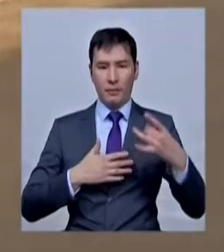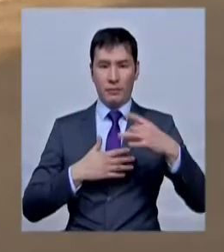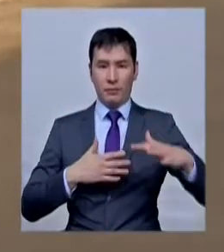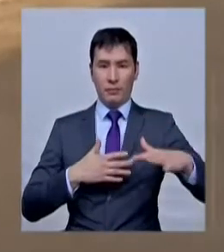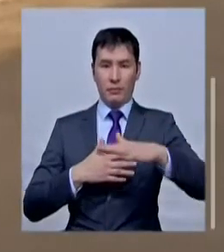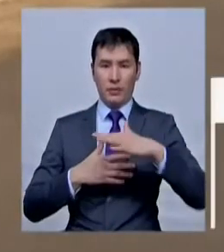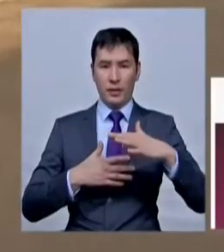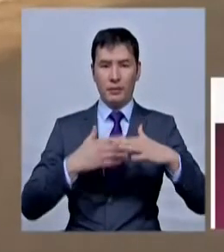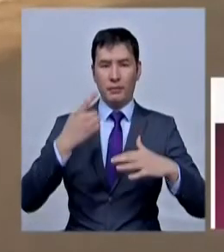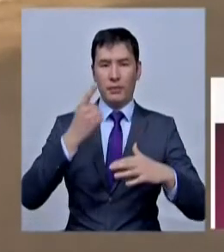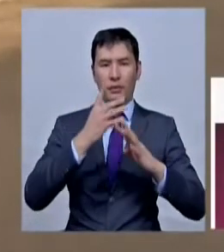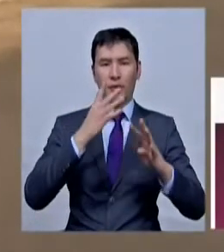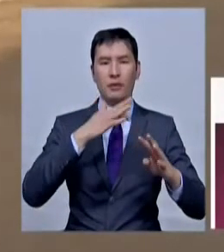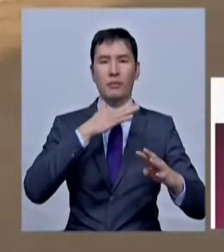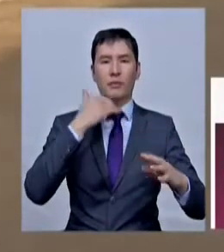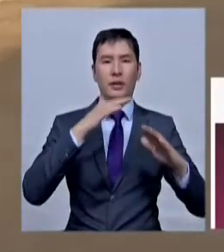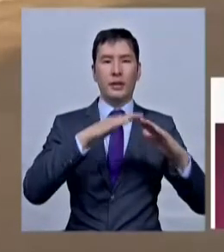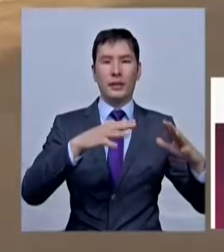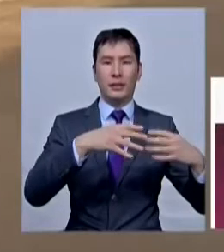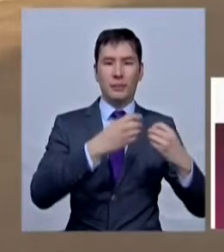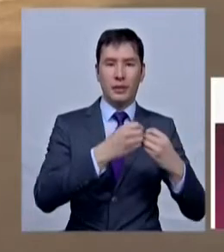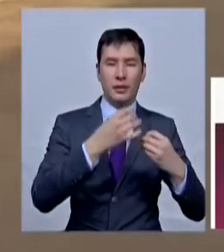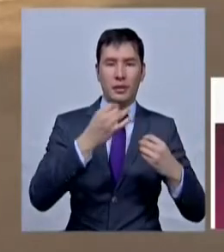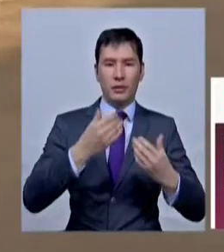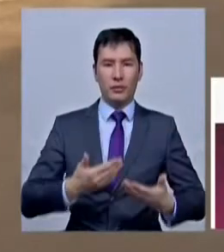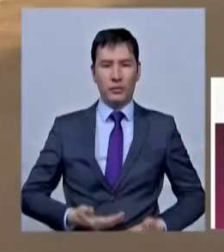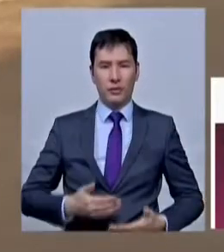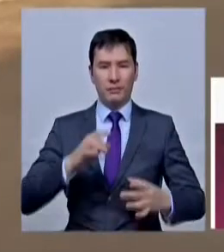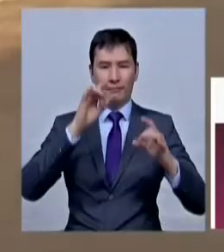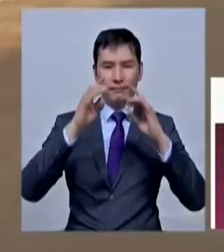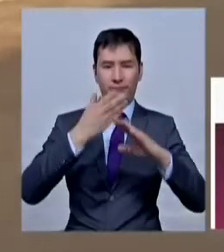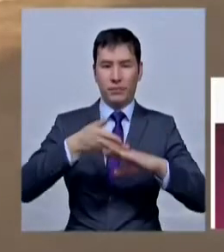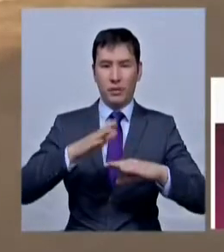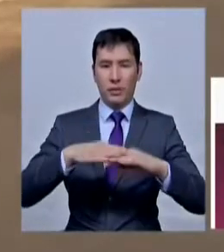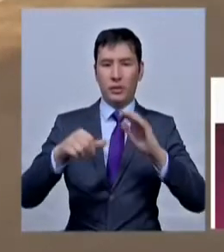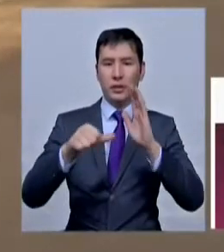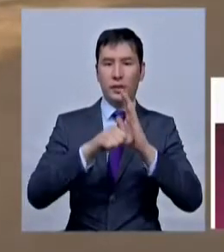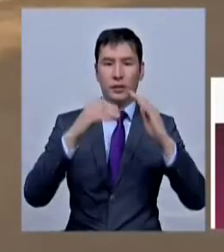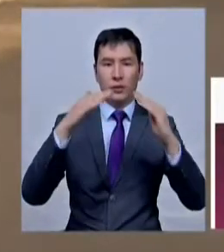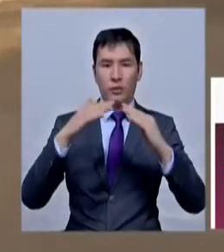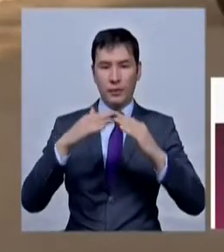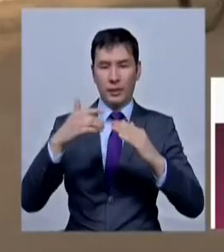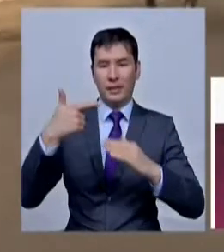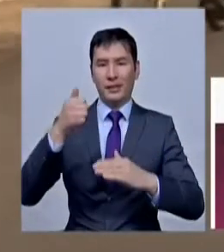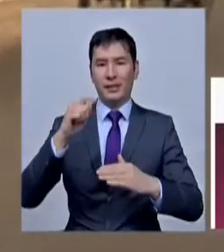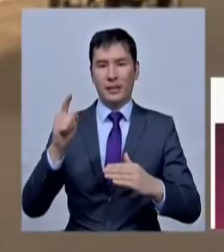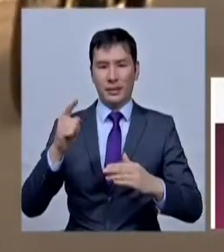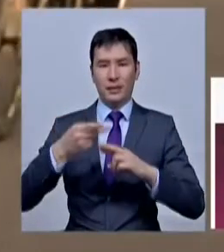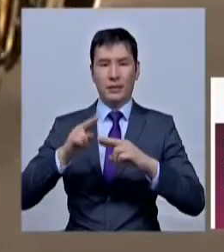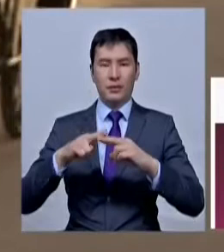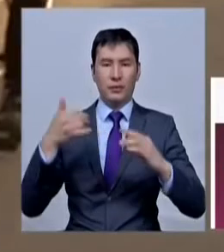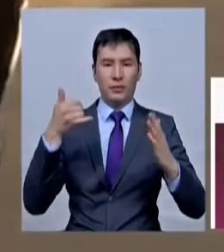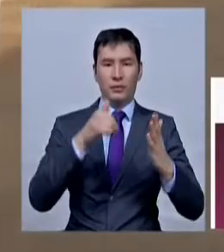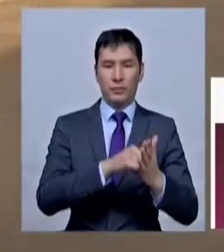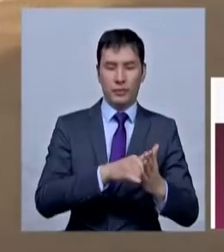аналар, жағдай төмен отбасылар санатына жататын 6 үйге табиғи газ құбыры жүргізіліп,